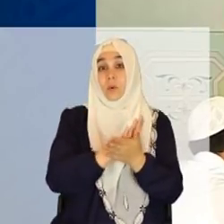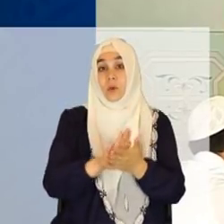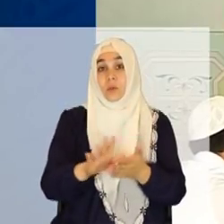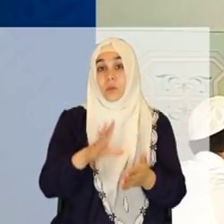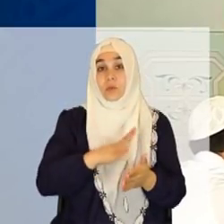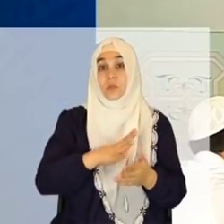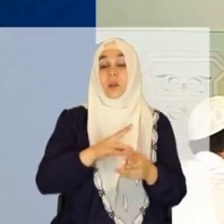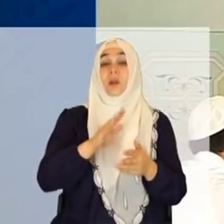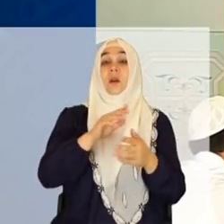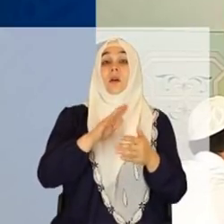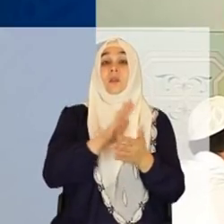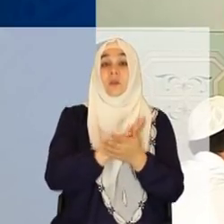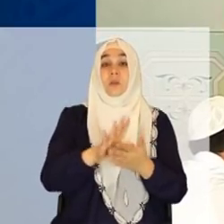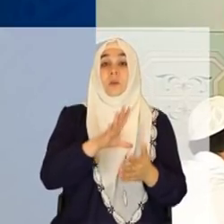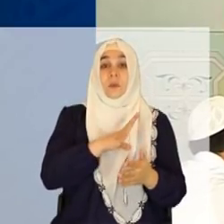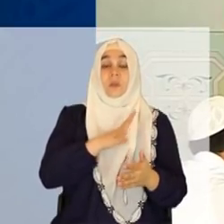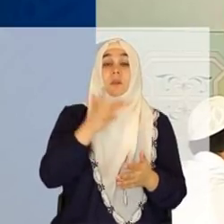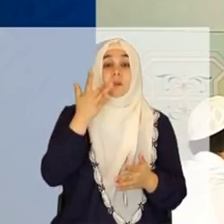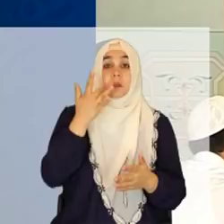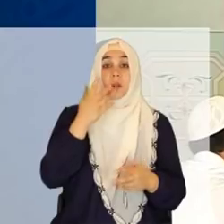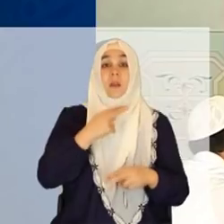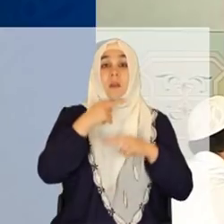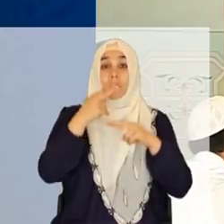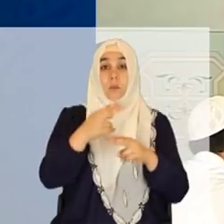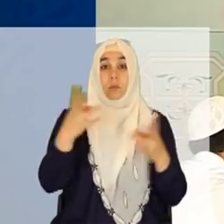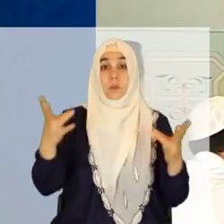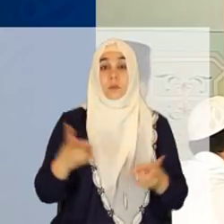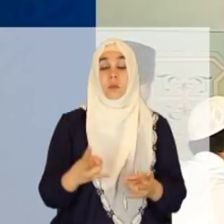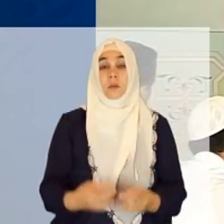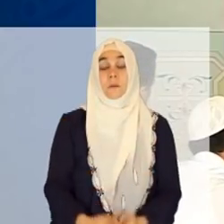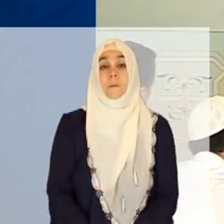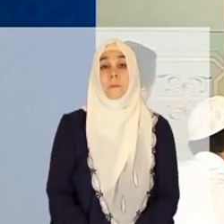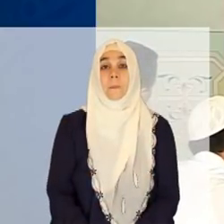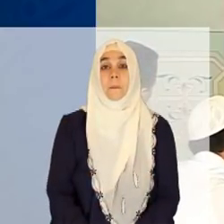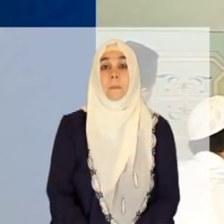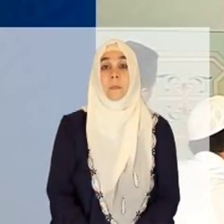bo'lishi, halol bo'lishini nihoyatda e'tiborini berish kerak.